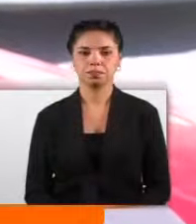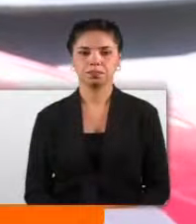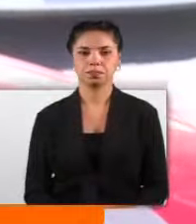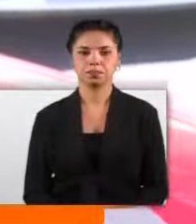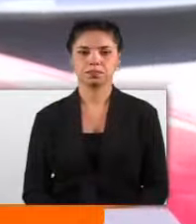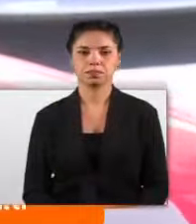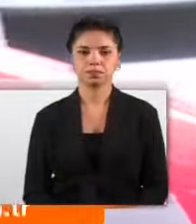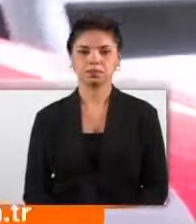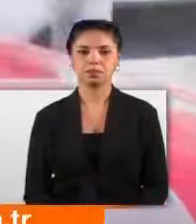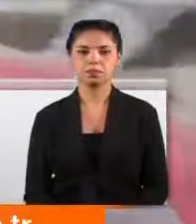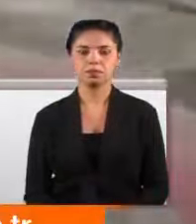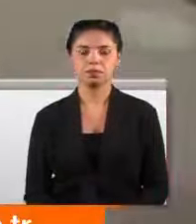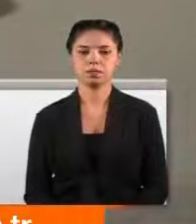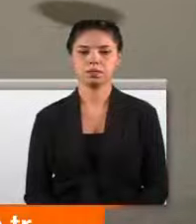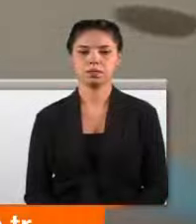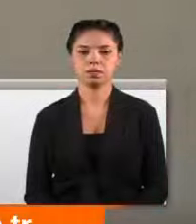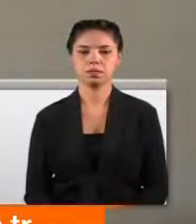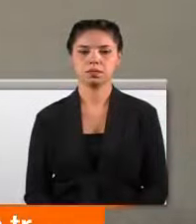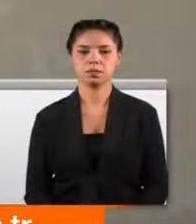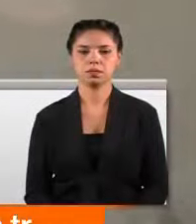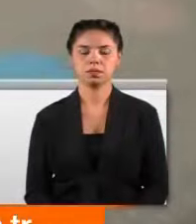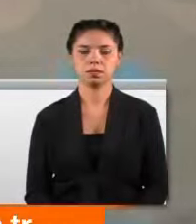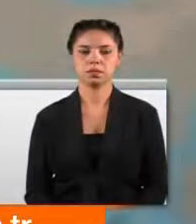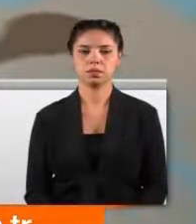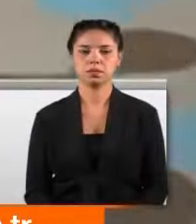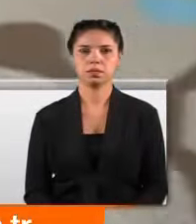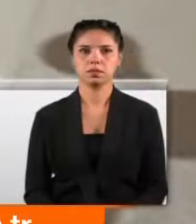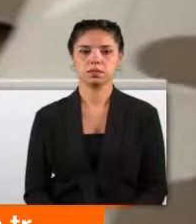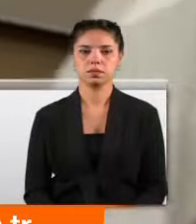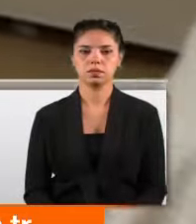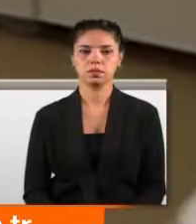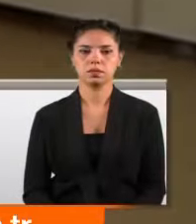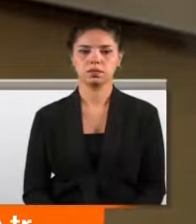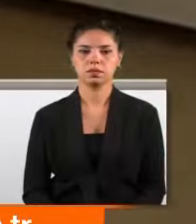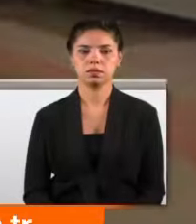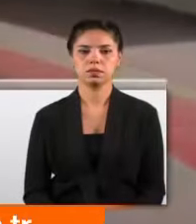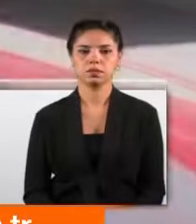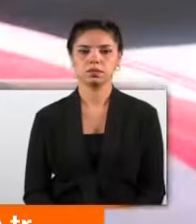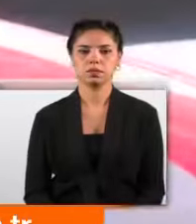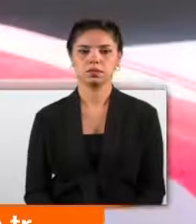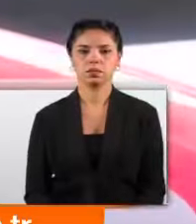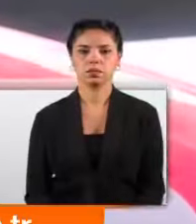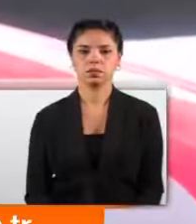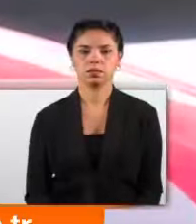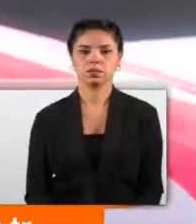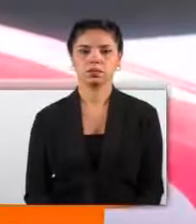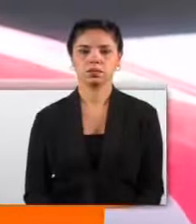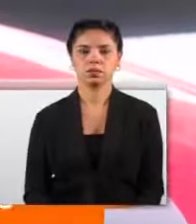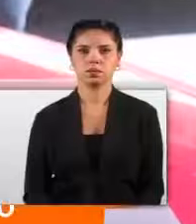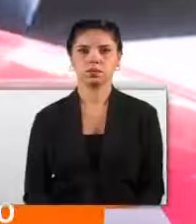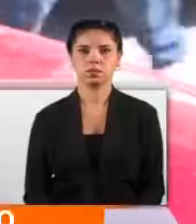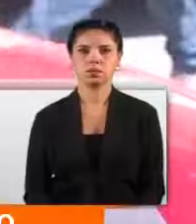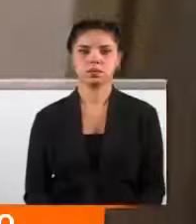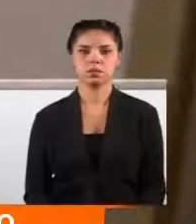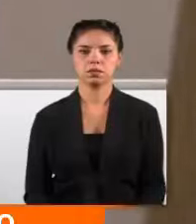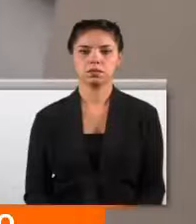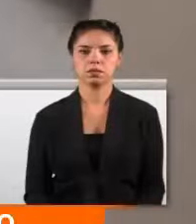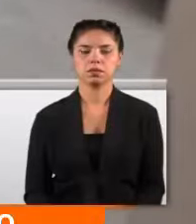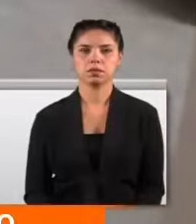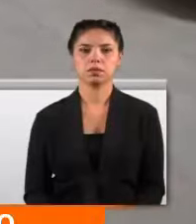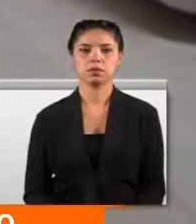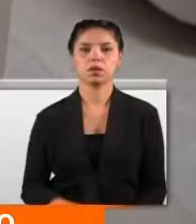var. 3 kişilikler, 2 kişilikler, tek kişilikler. 350 bin, 380 bin liraya kadar çıkıyor.